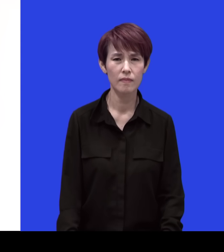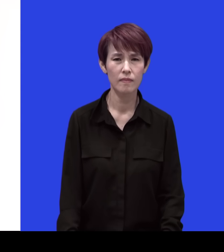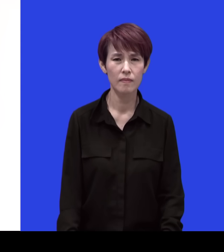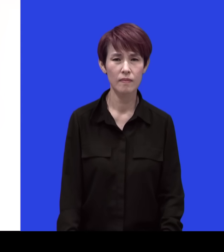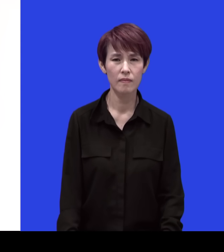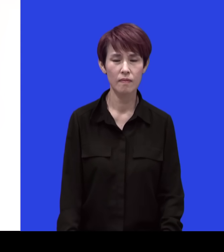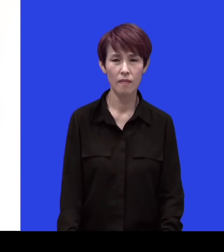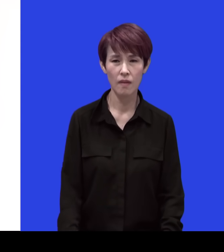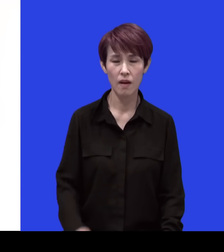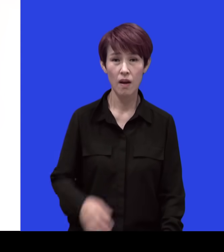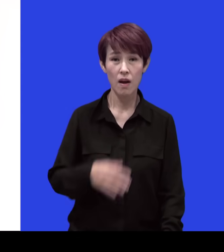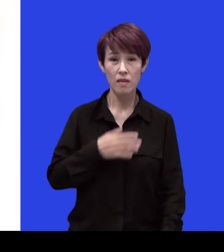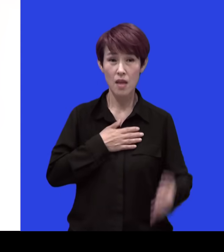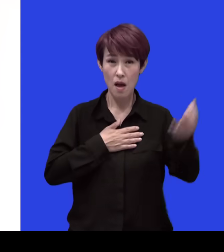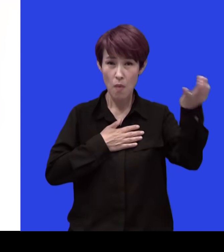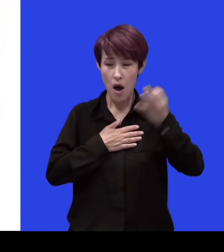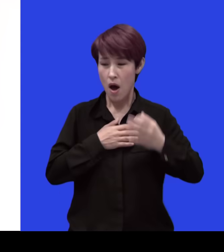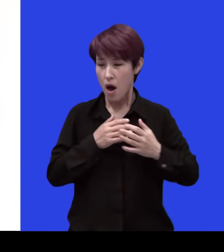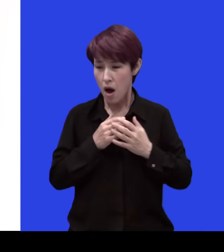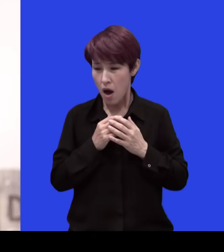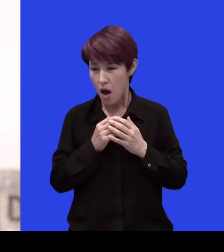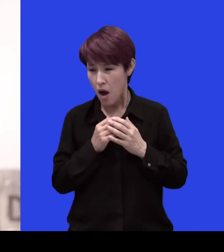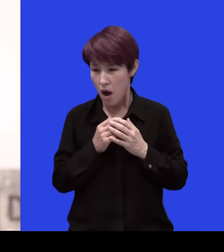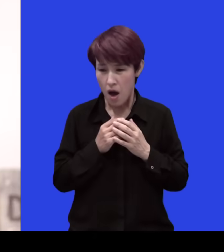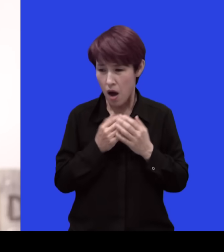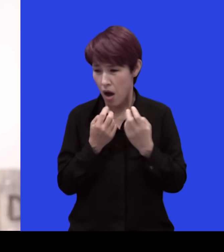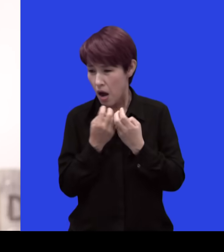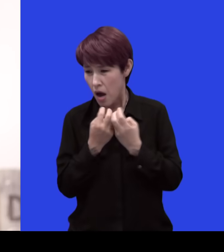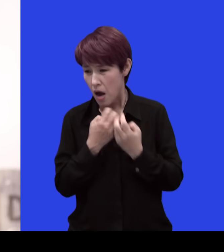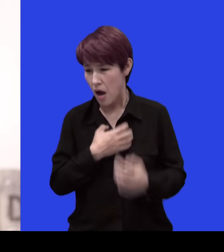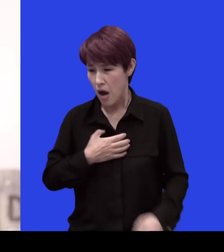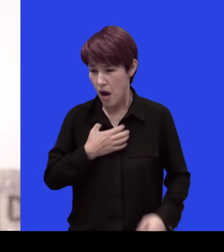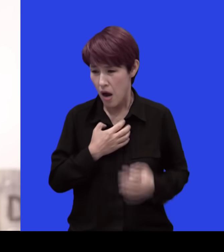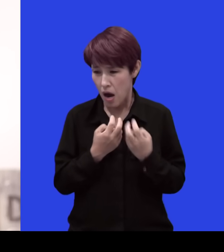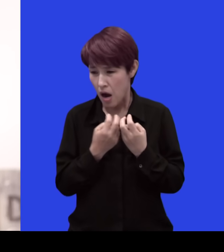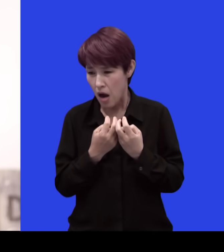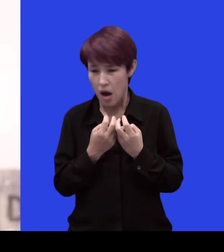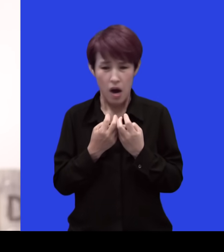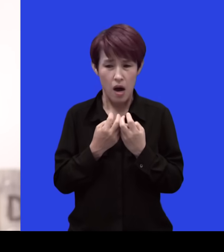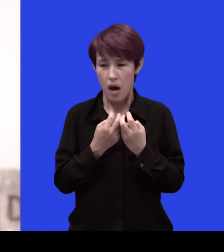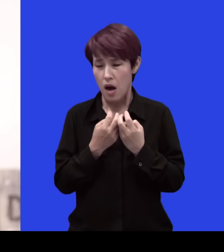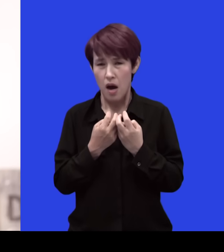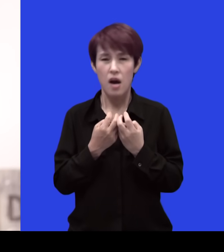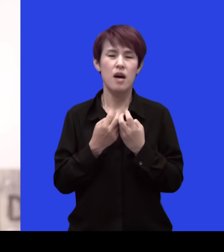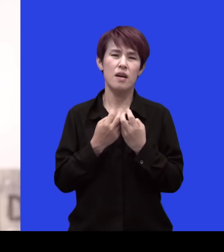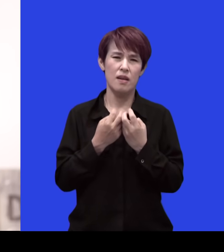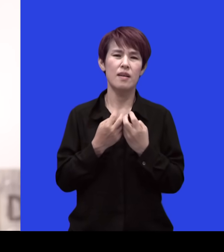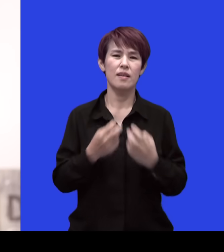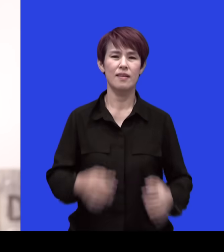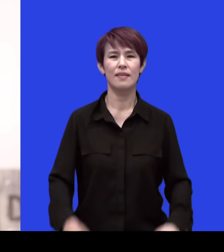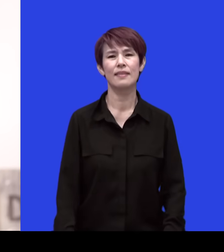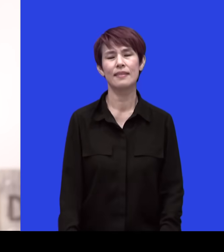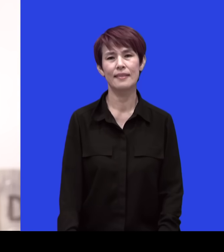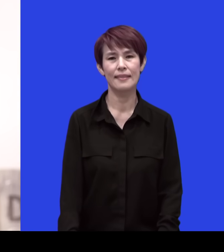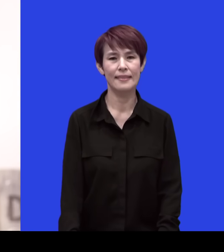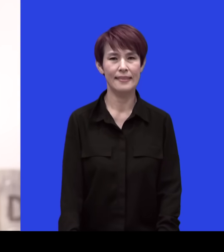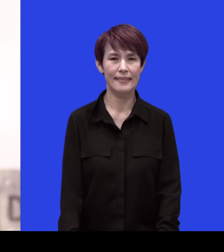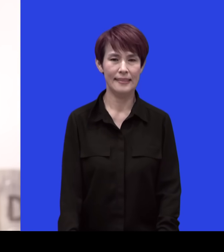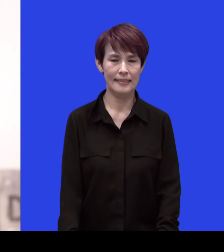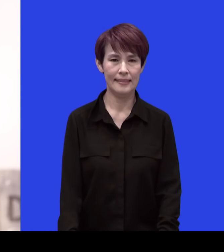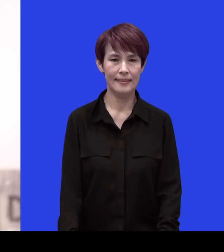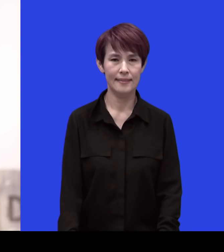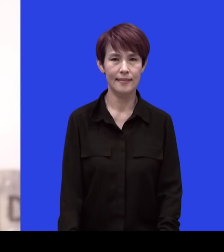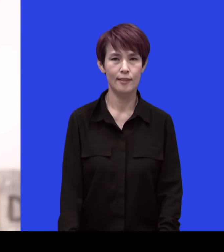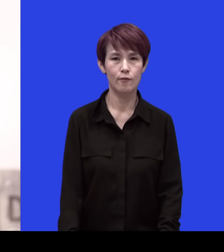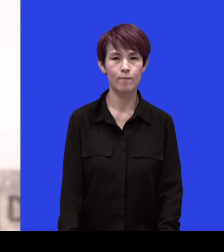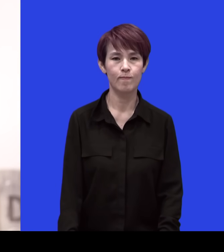말도 못 붙여 저한테. 예. 그리고 막 그냥 정신이 없는 사람 같대. 네. 근데 나중에 이렇게 가만히 생각해 보니까.